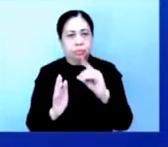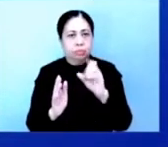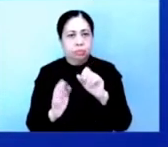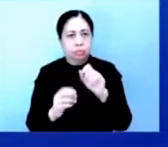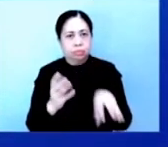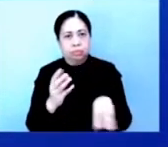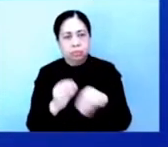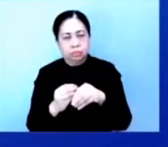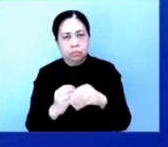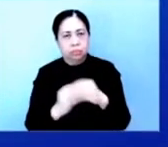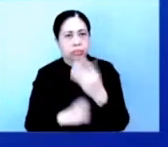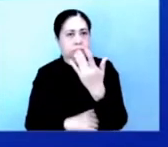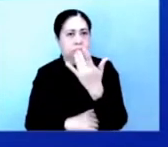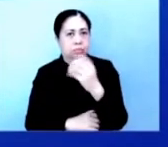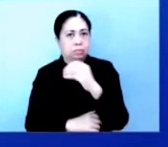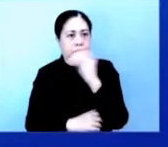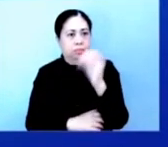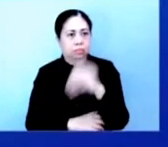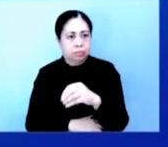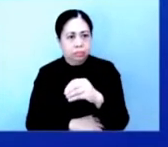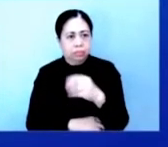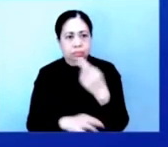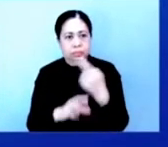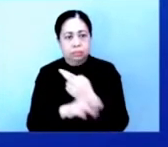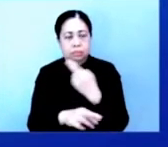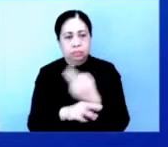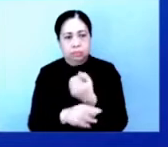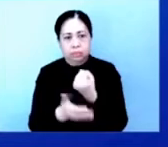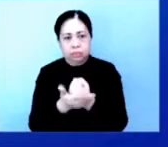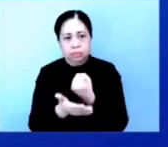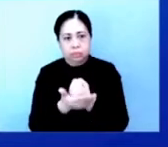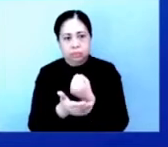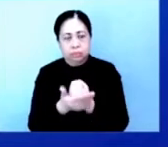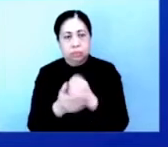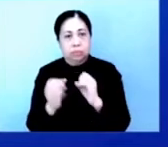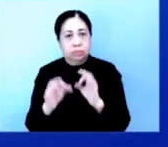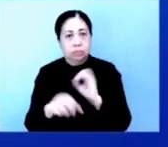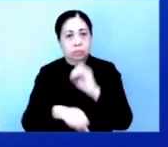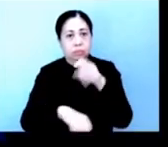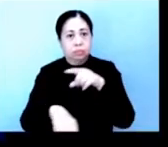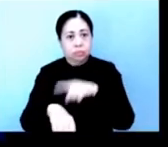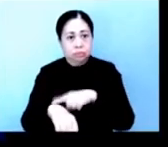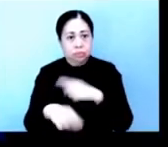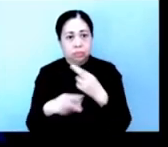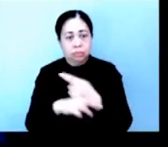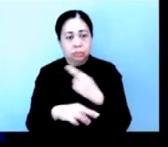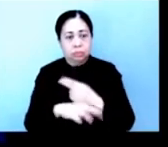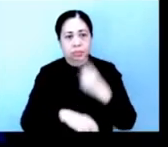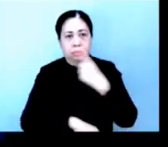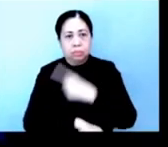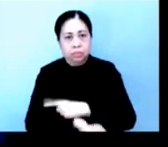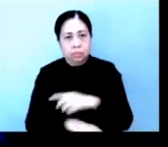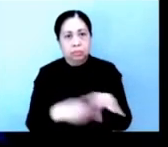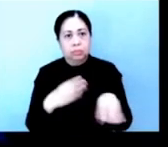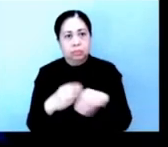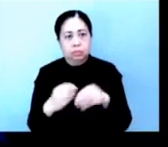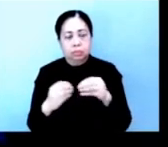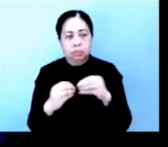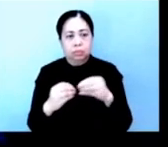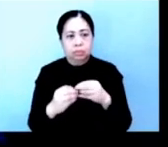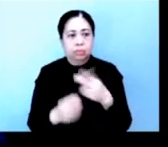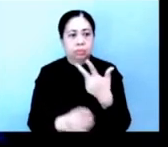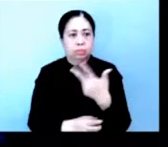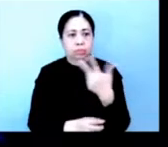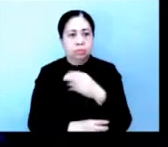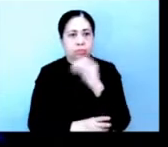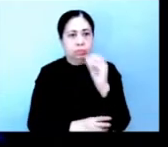na 25% sa regular wage kung ang overtime ay sa regular days at additional na 30% ng